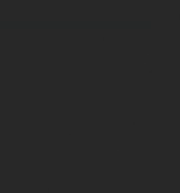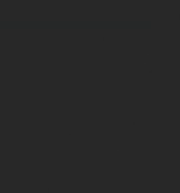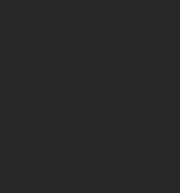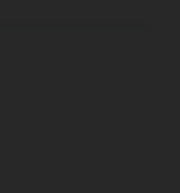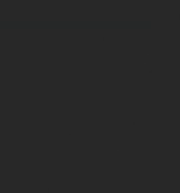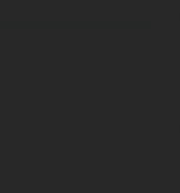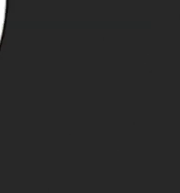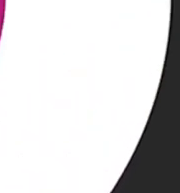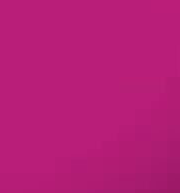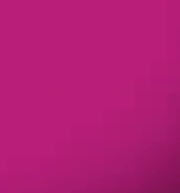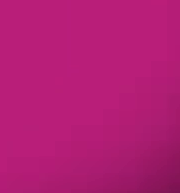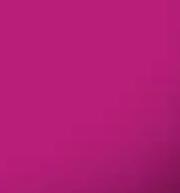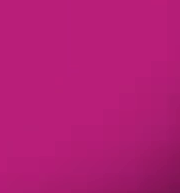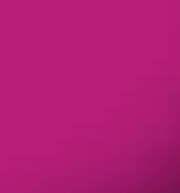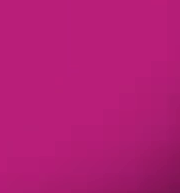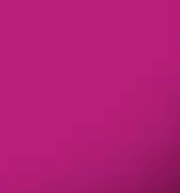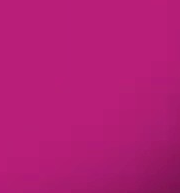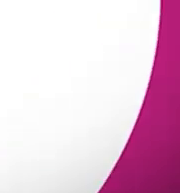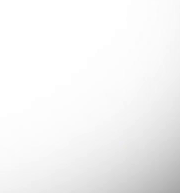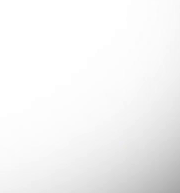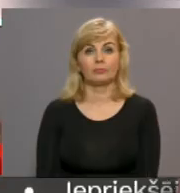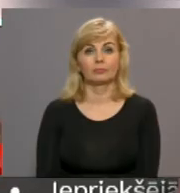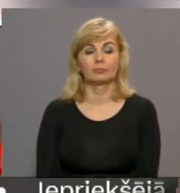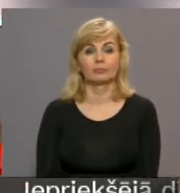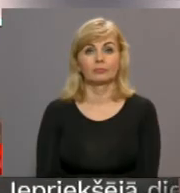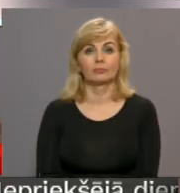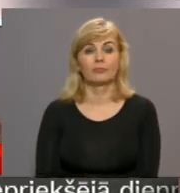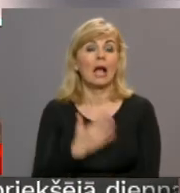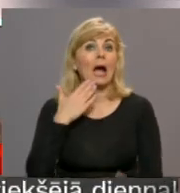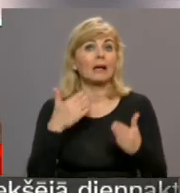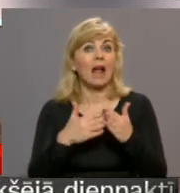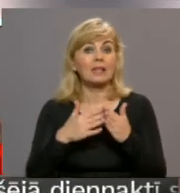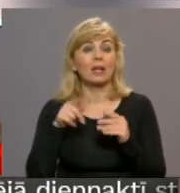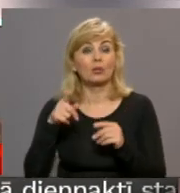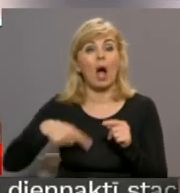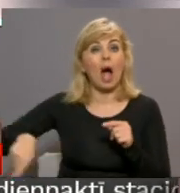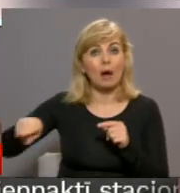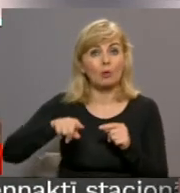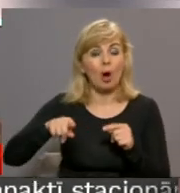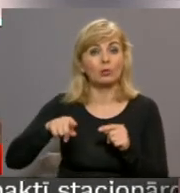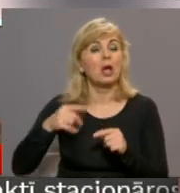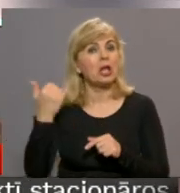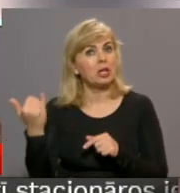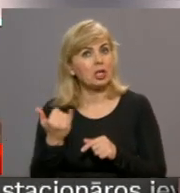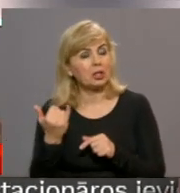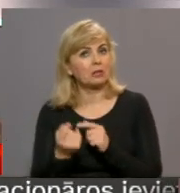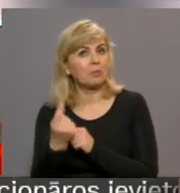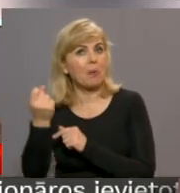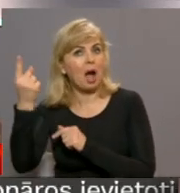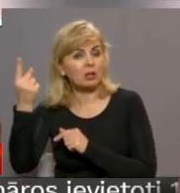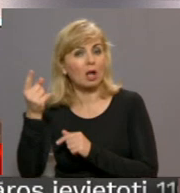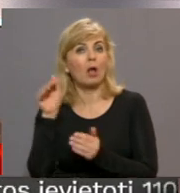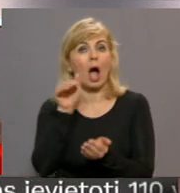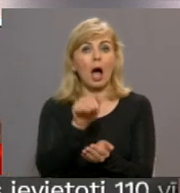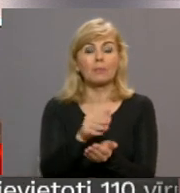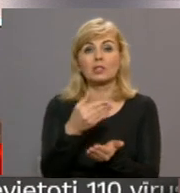Re, viss ēters ir te! Rēzeknē un tās apkārtnē pieaug interese par iespējām apbedīt